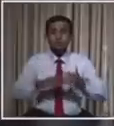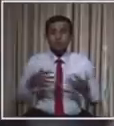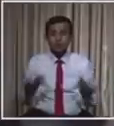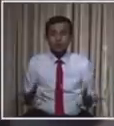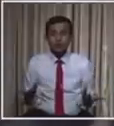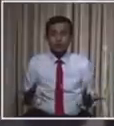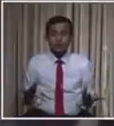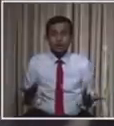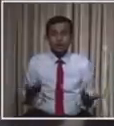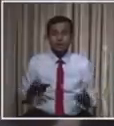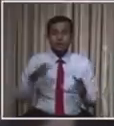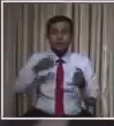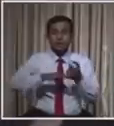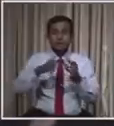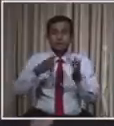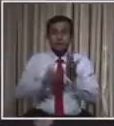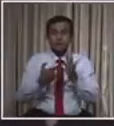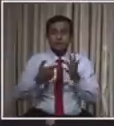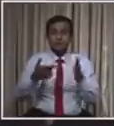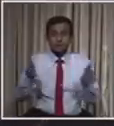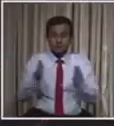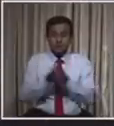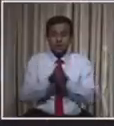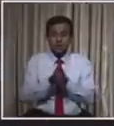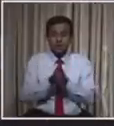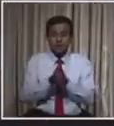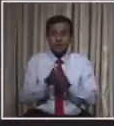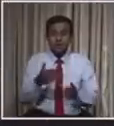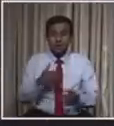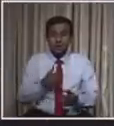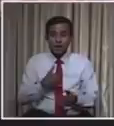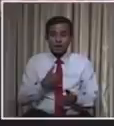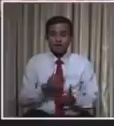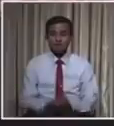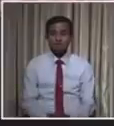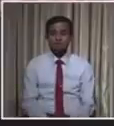තියෙන්නේ මේ සිකුරටේ කියන ආයතනයත් එක්ක එතකොට අපි මේ සමා